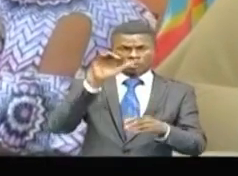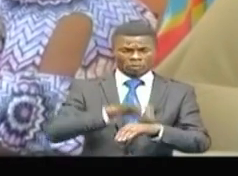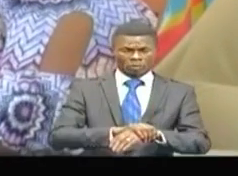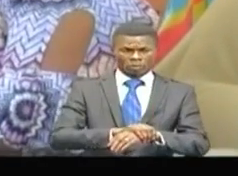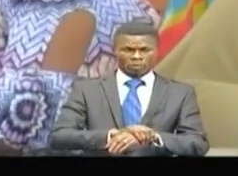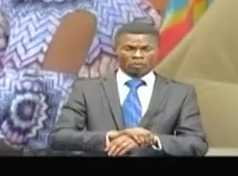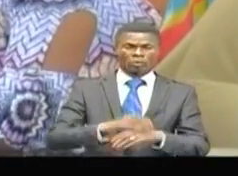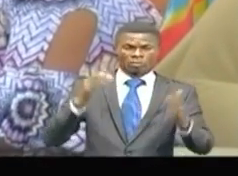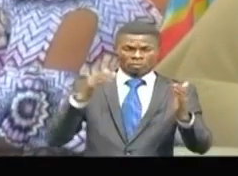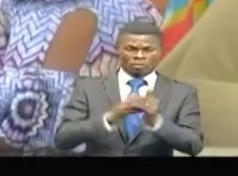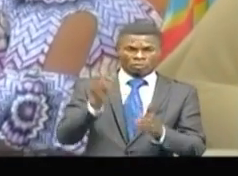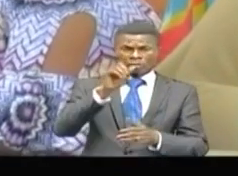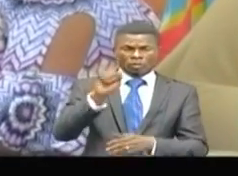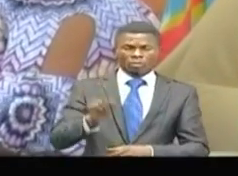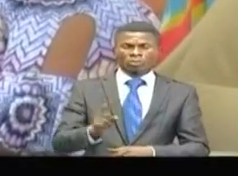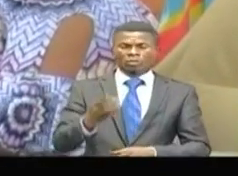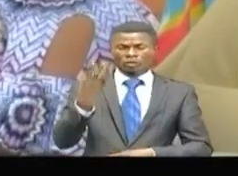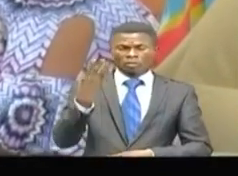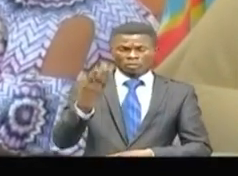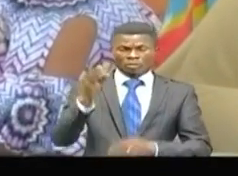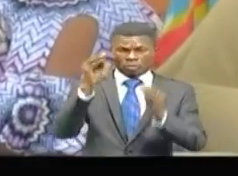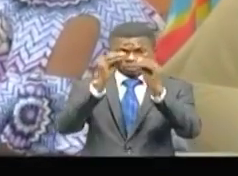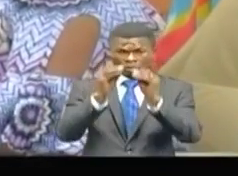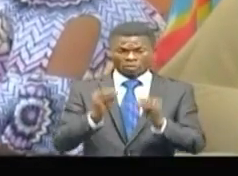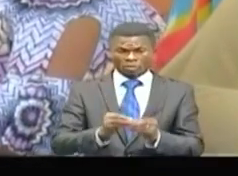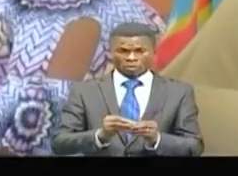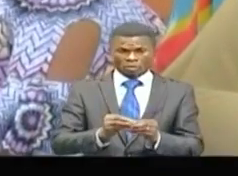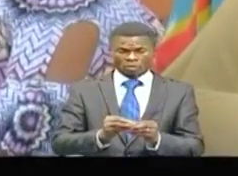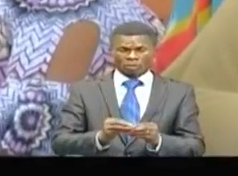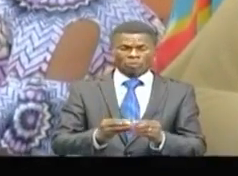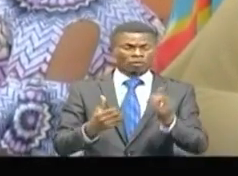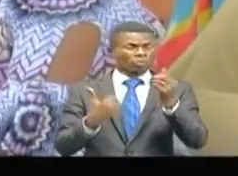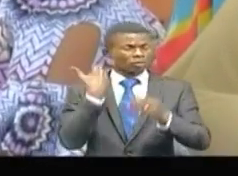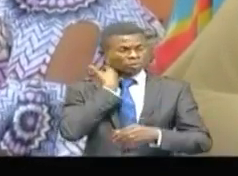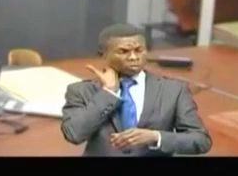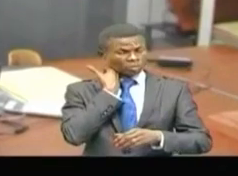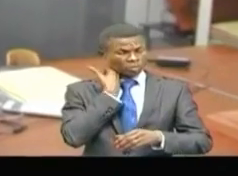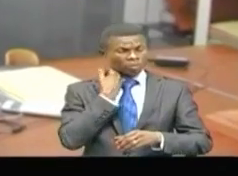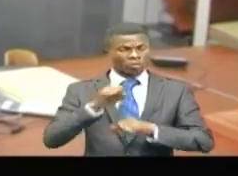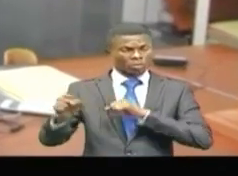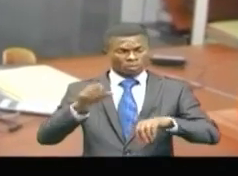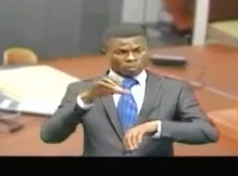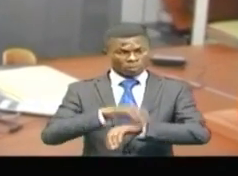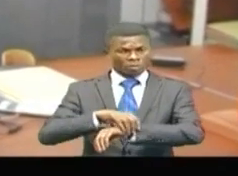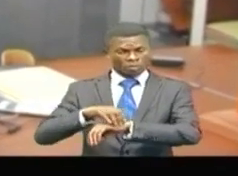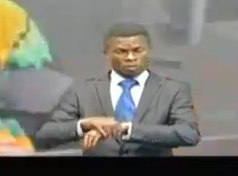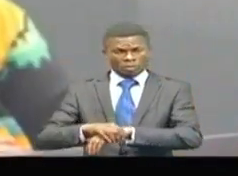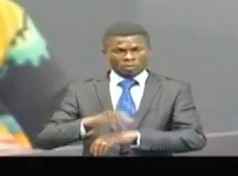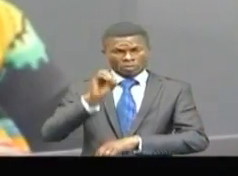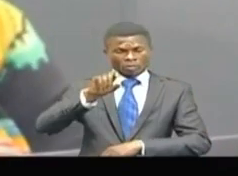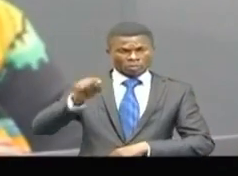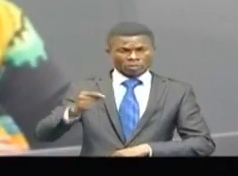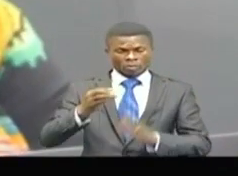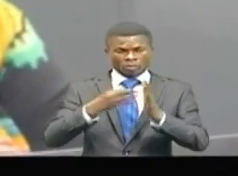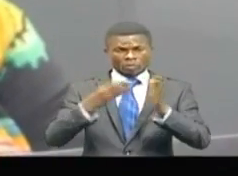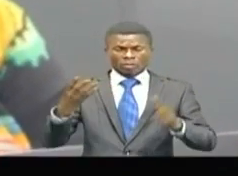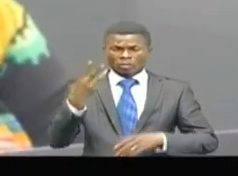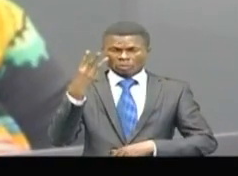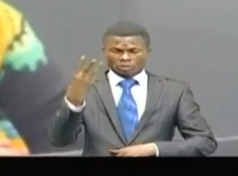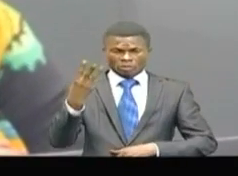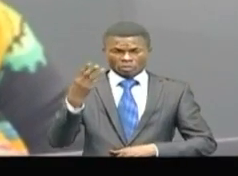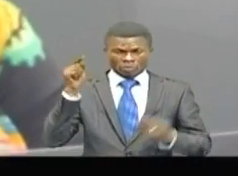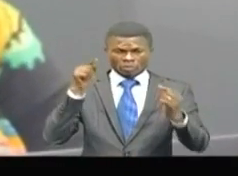semaine précédente, autant que le taux de positivité des tests qui est passé de 0,93